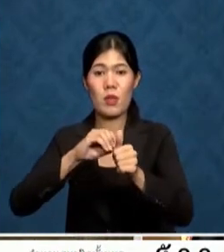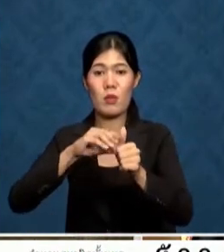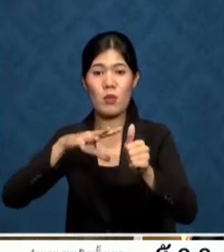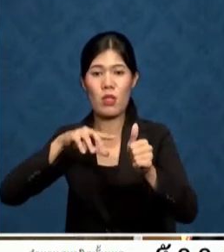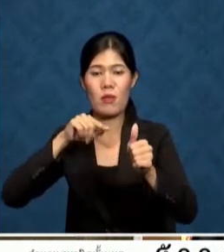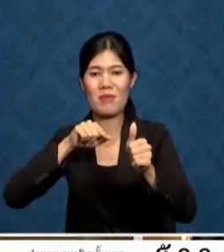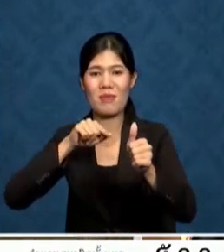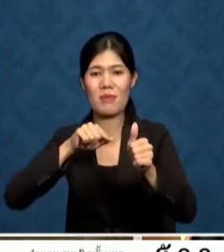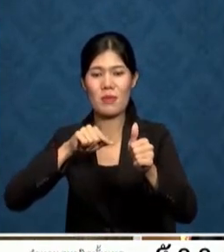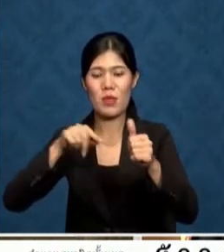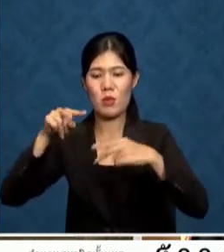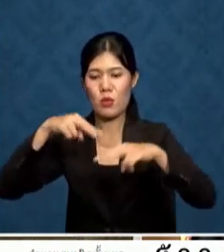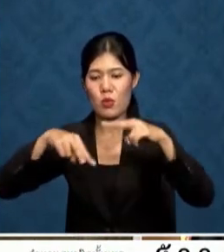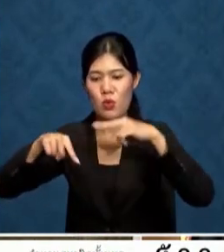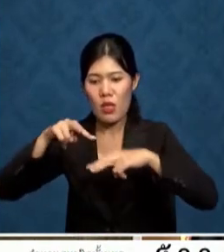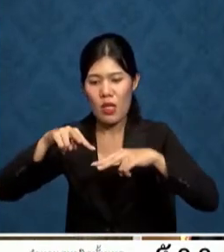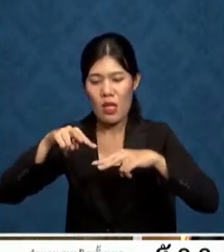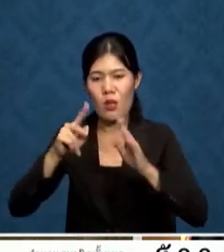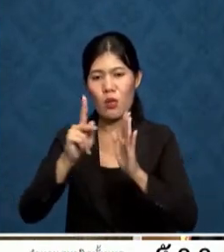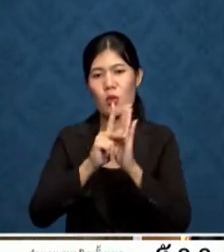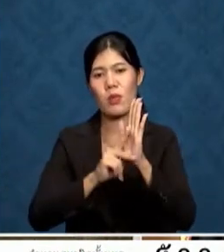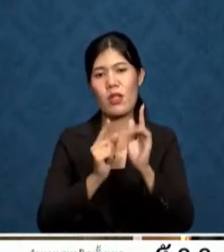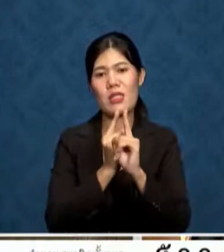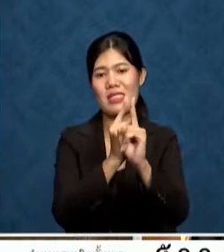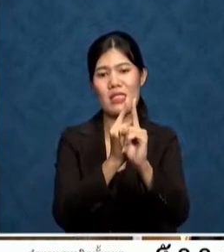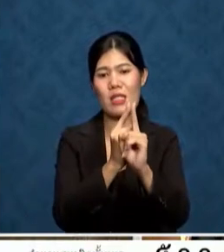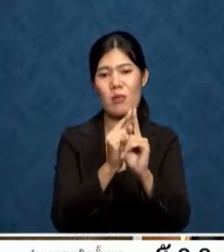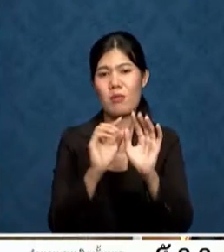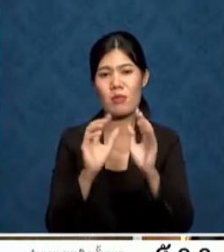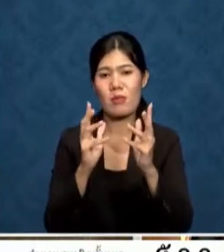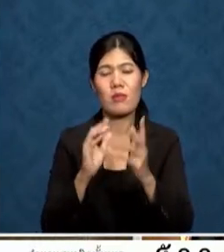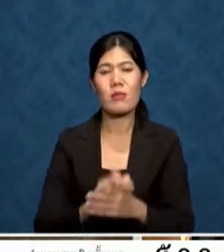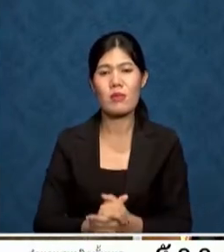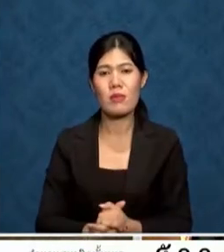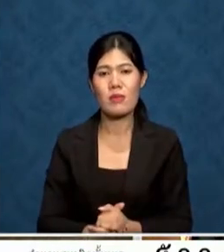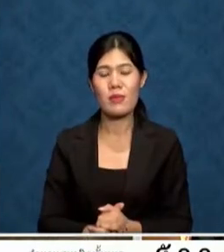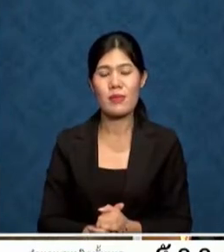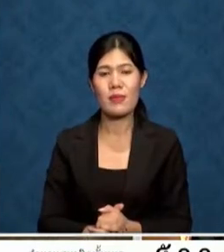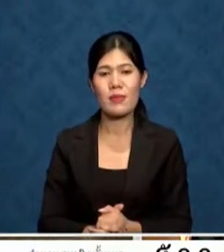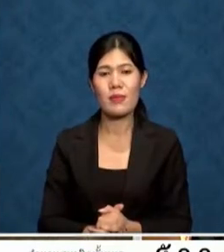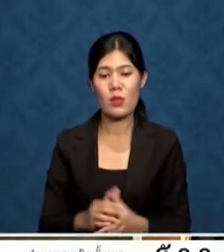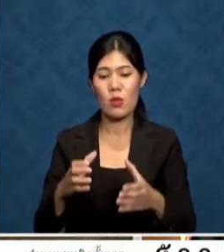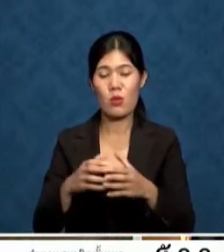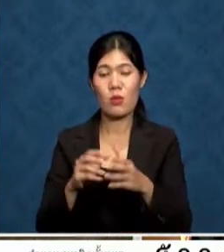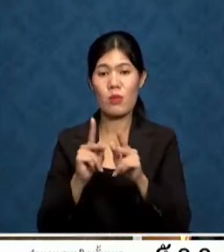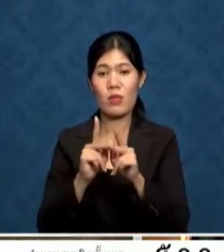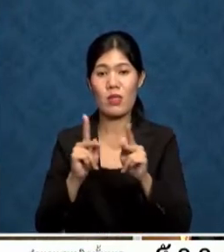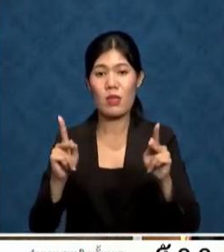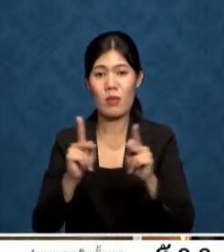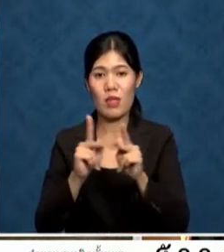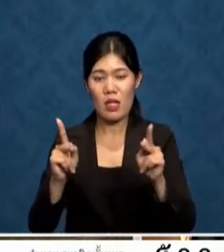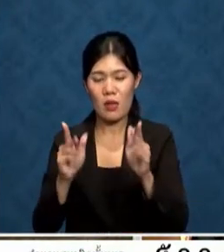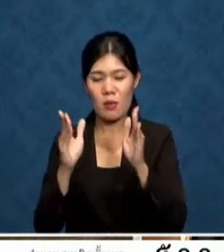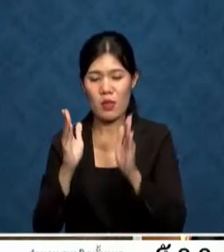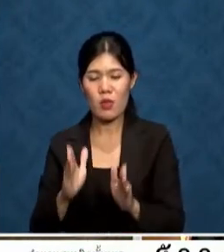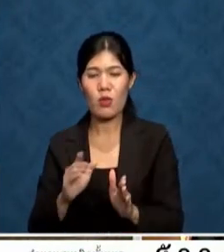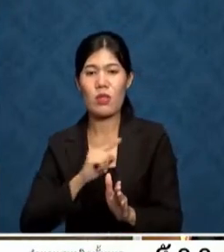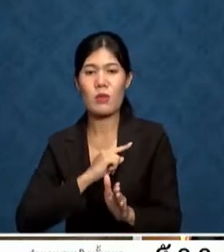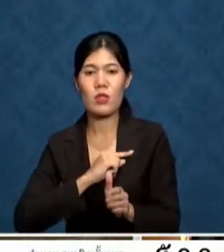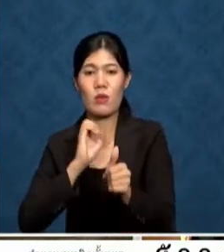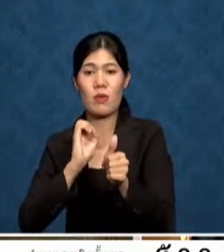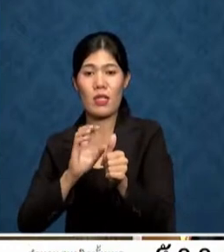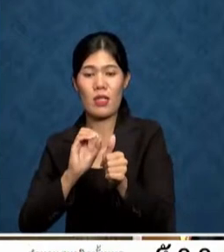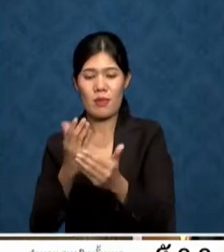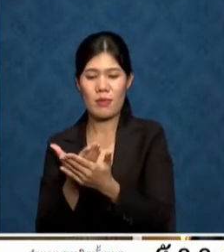เรื่องนี้คณะกรรมการยุทธศาสตร์ Soft Powerนะครับโดยตำแหน่งท่านเป็นที่ปรึกษานะครับงบประมาณท่านไม่